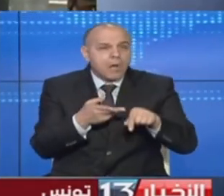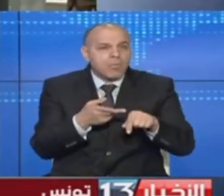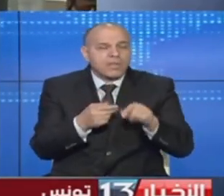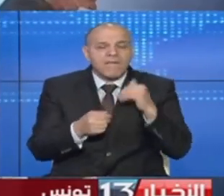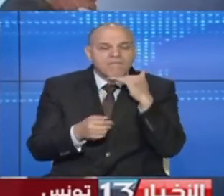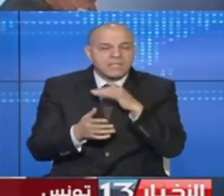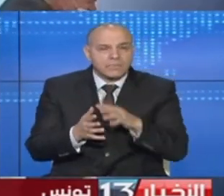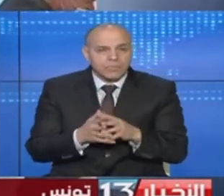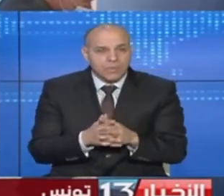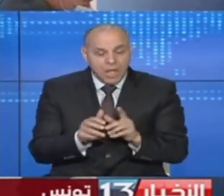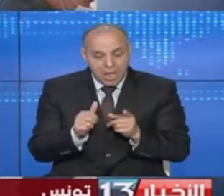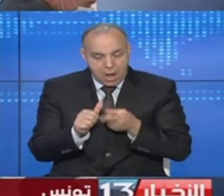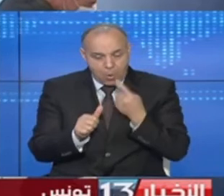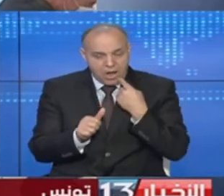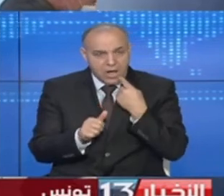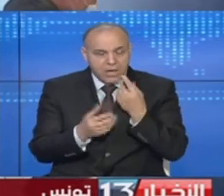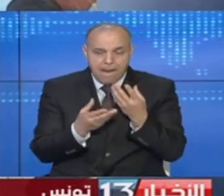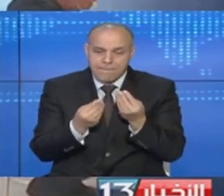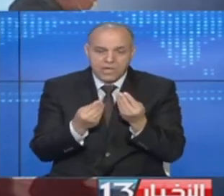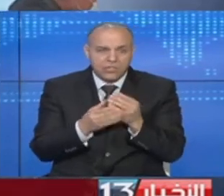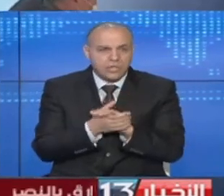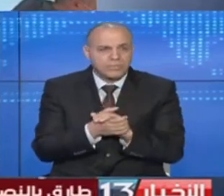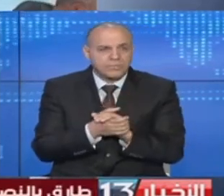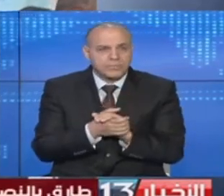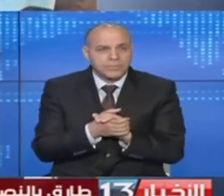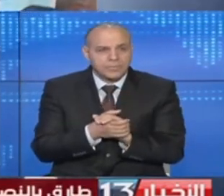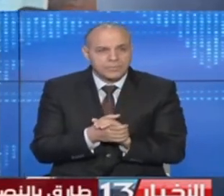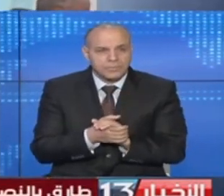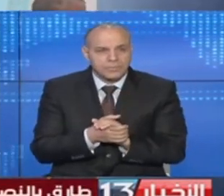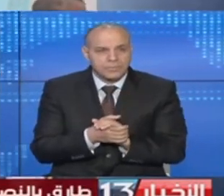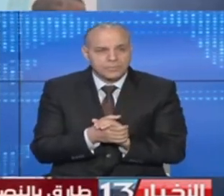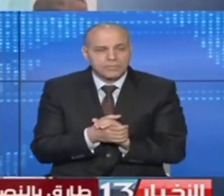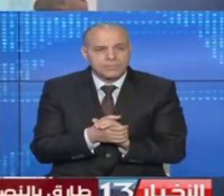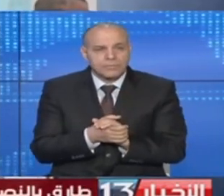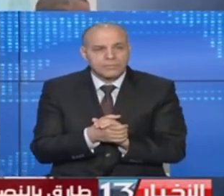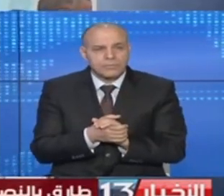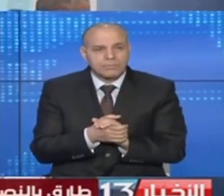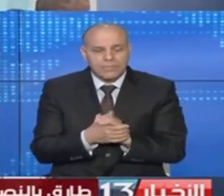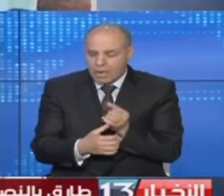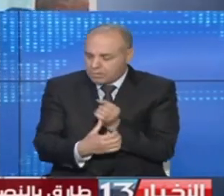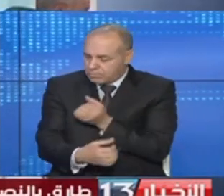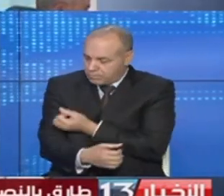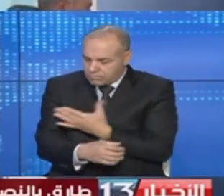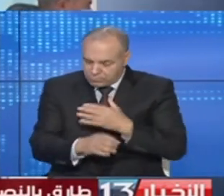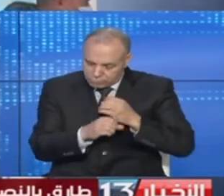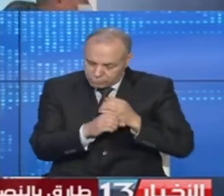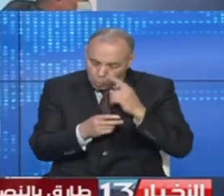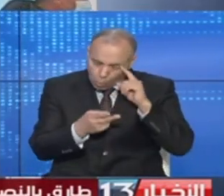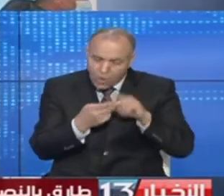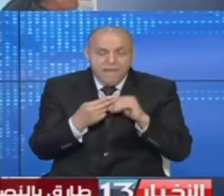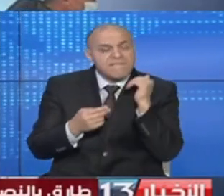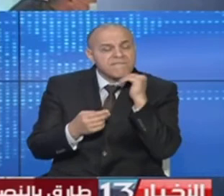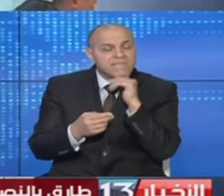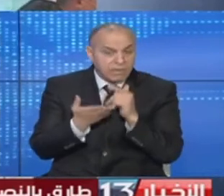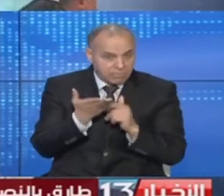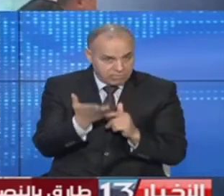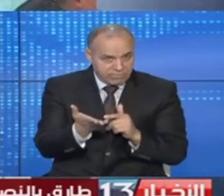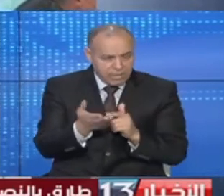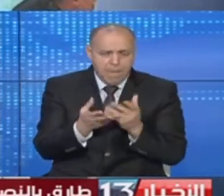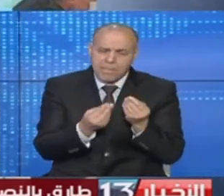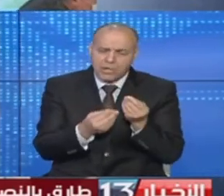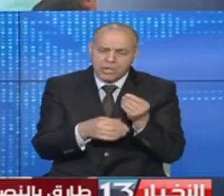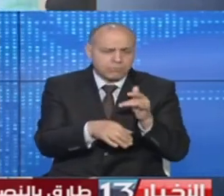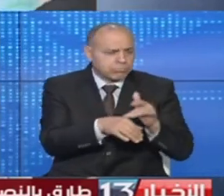السريعة. أول حاجة خاطر كثفنا في العدد متاع التحاليل، منهم التحاليل السريعة هذه نعملوا فيها